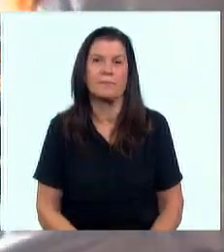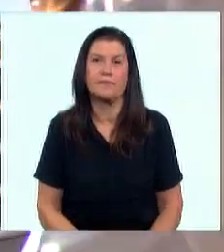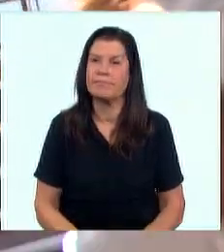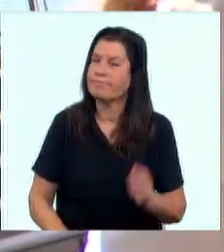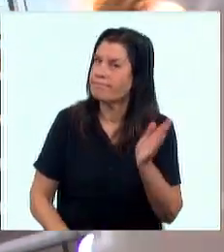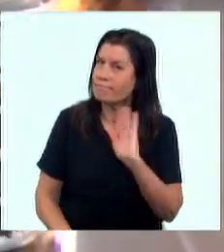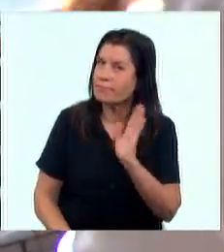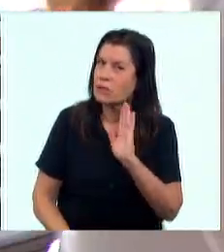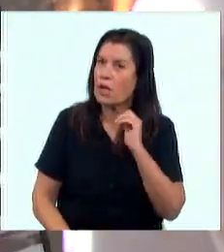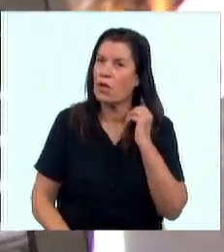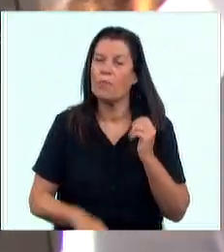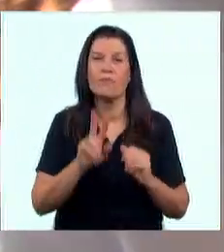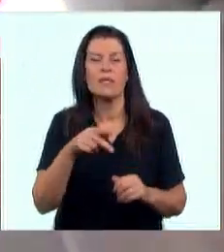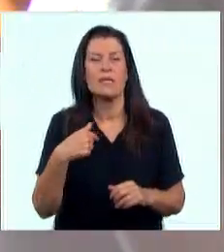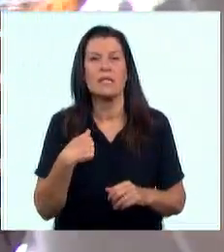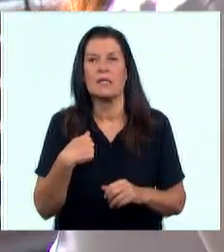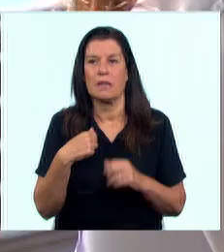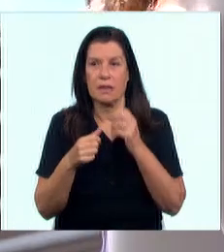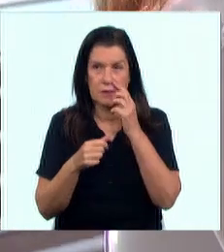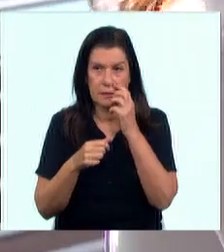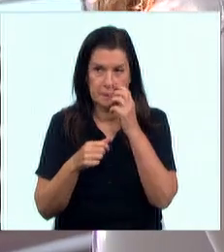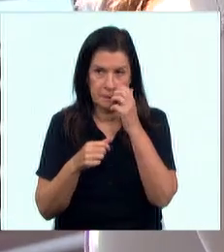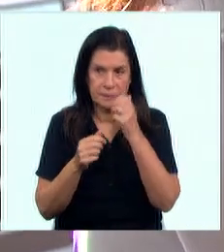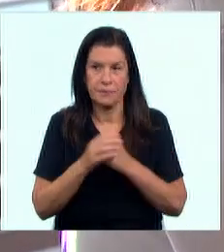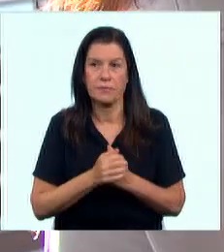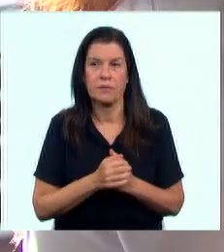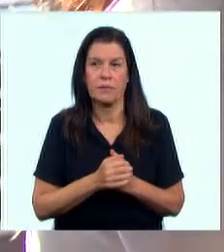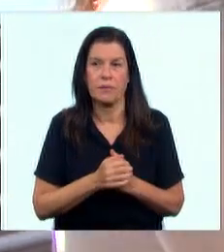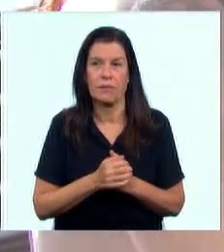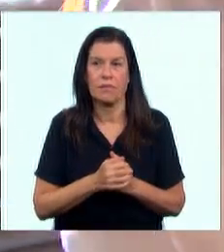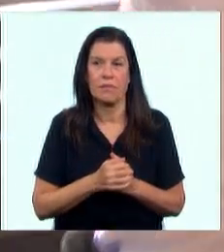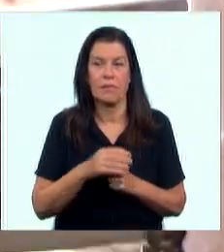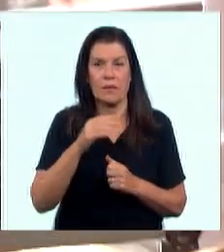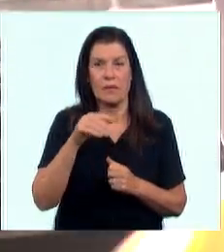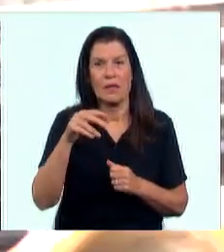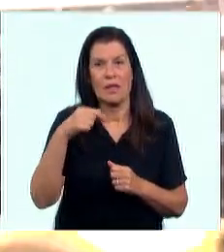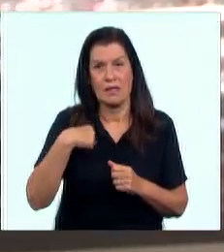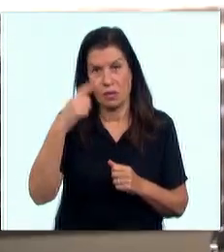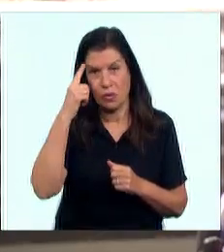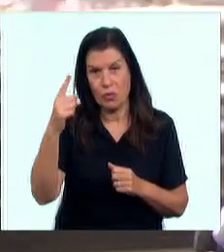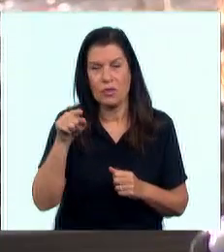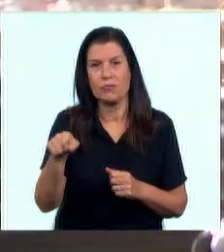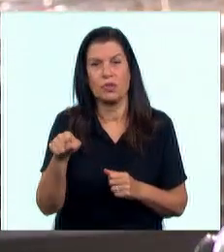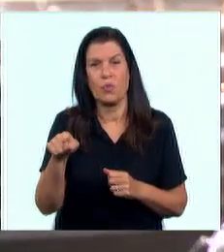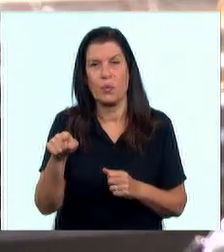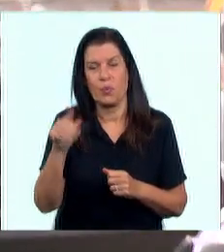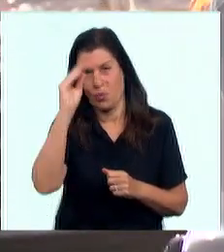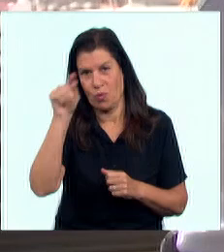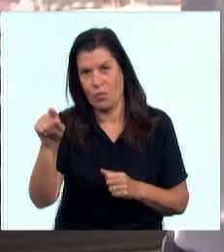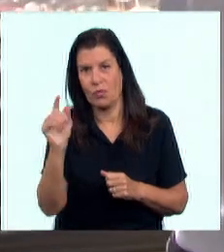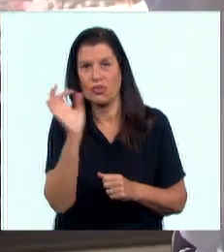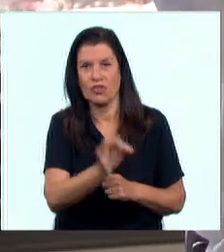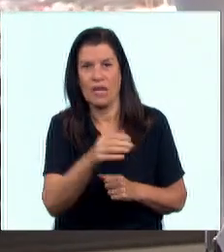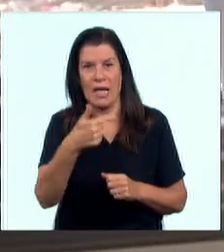יש בידינו רכוש שאנחנו יודעים שהוא שייך לגאיה, ואנחנו רוצים למסור לכם